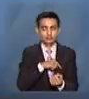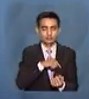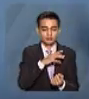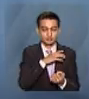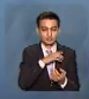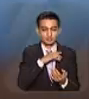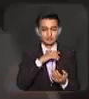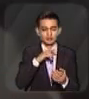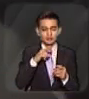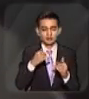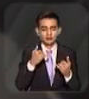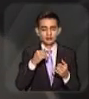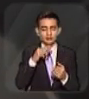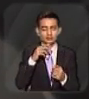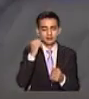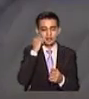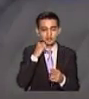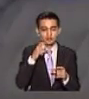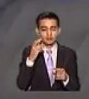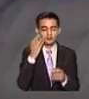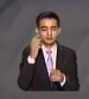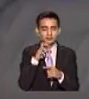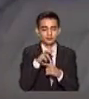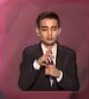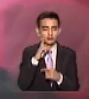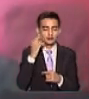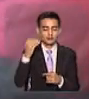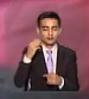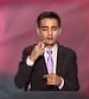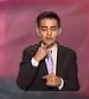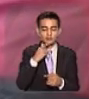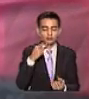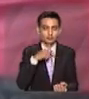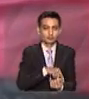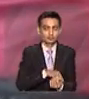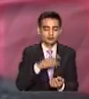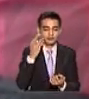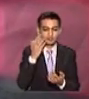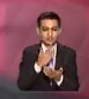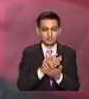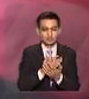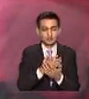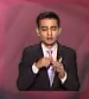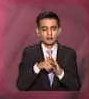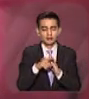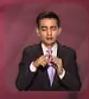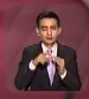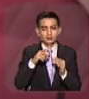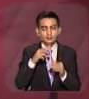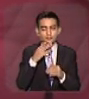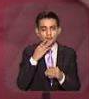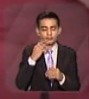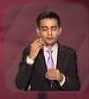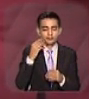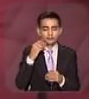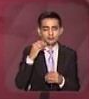Альцгеймера, рассеянным склерозом и другими заболеваниями. В официальном заявлении, опубликованном надзорным агентством американского